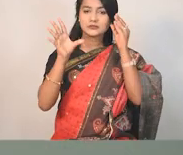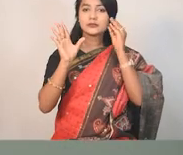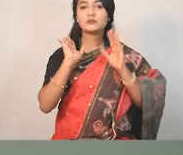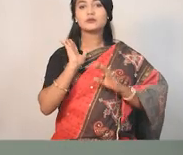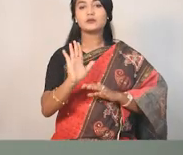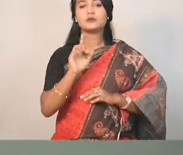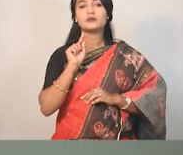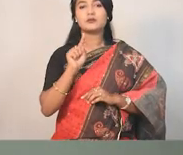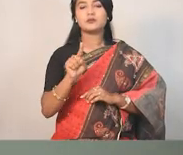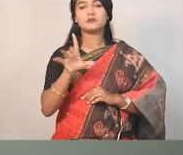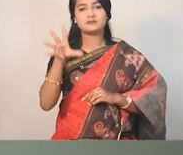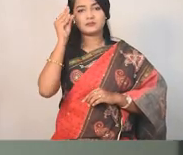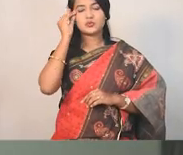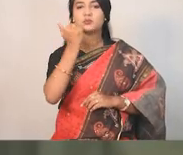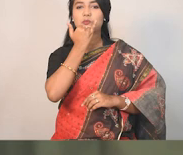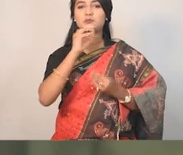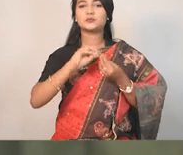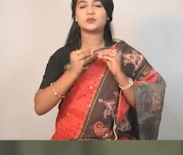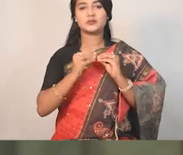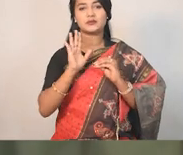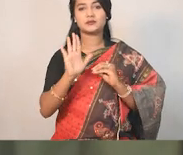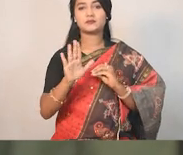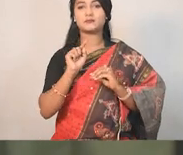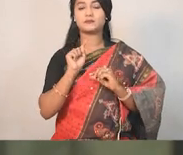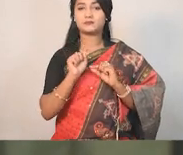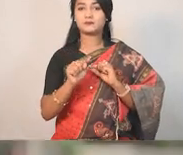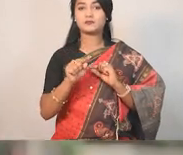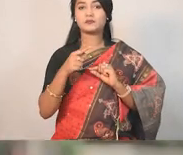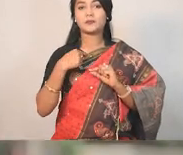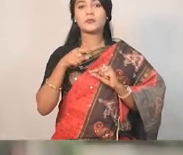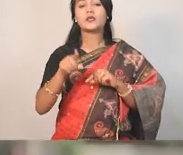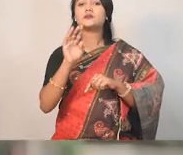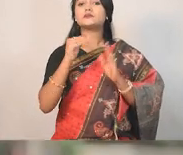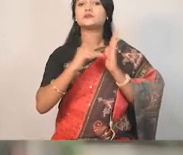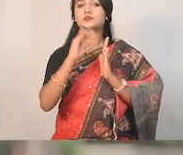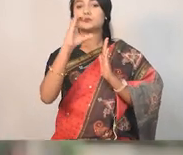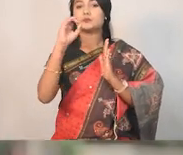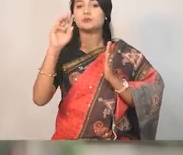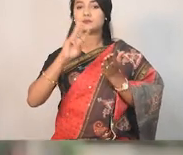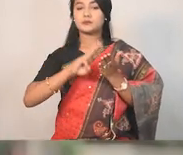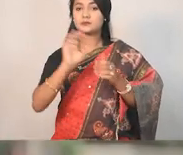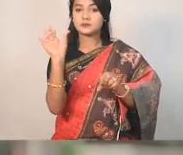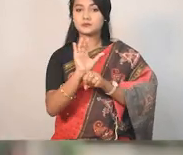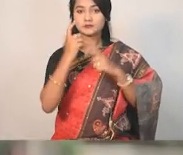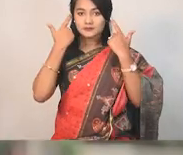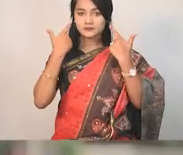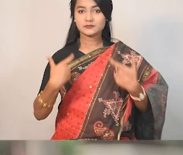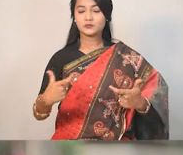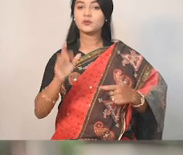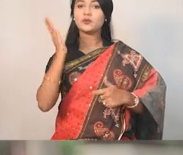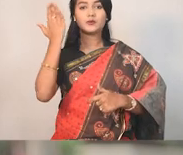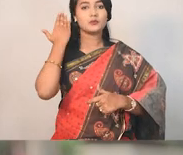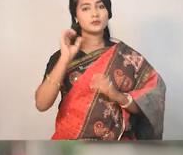শিখেছিলাম, কিন্তু বোঝা একটু কষ্টকর হচ্ছিল। প্রতিনিধিদের মাঝে আমাদের একটা জুম মিটিংও হয়েছিল, তো সেখানে আমরা বললাম যে